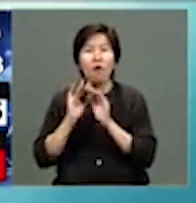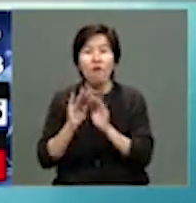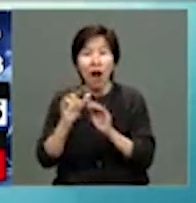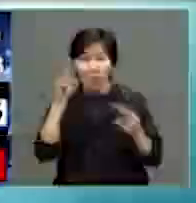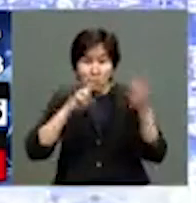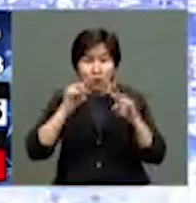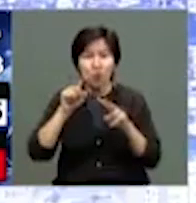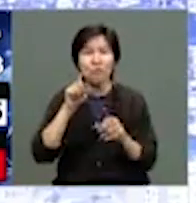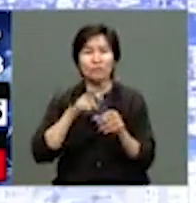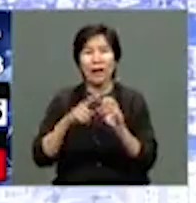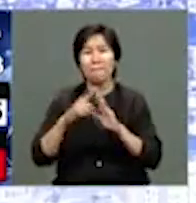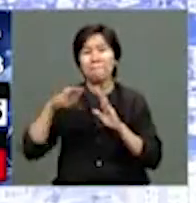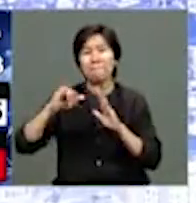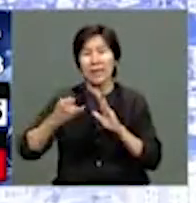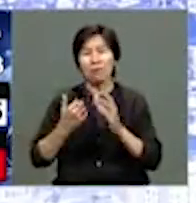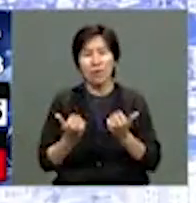อามาด้วยนะครับขอบพระคุณครับพี่